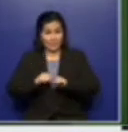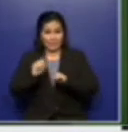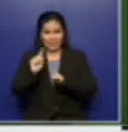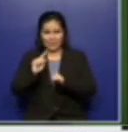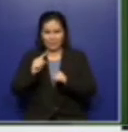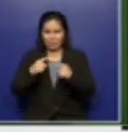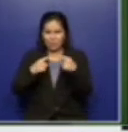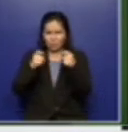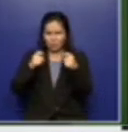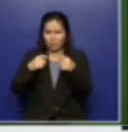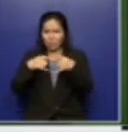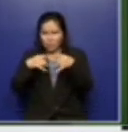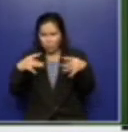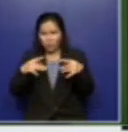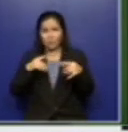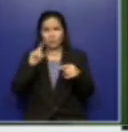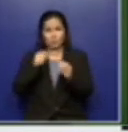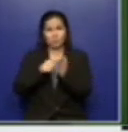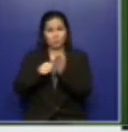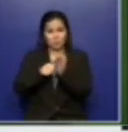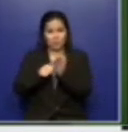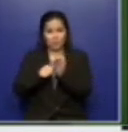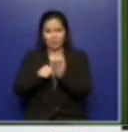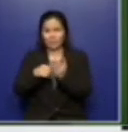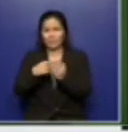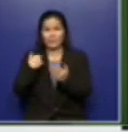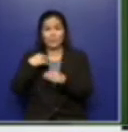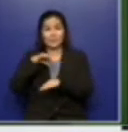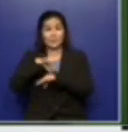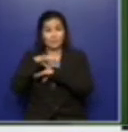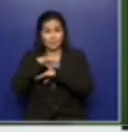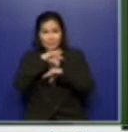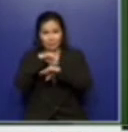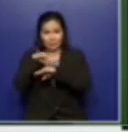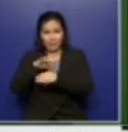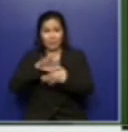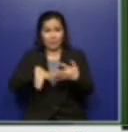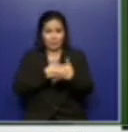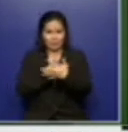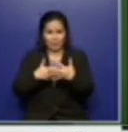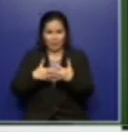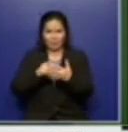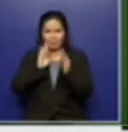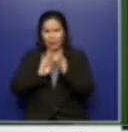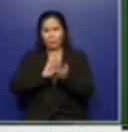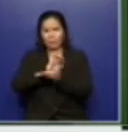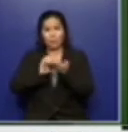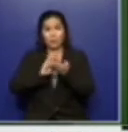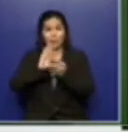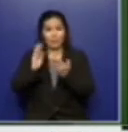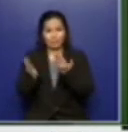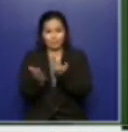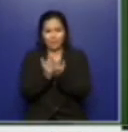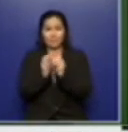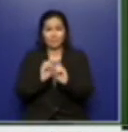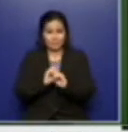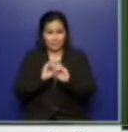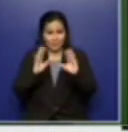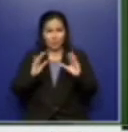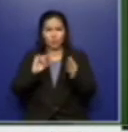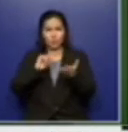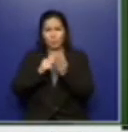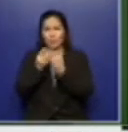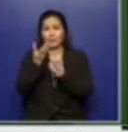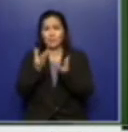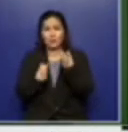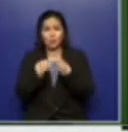ต่างๆโดยจัดทำเป็นแผนที่ฉบับบูรณาการนั่นก็หมายความว่าอัตราส่วนของแผนที่จ